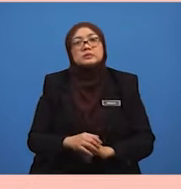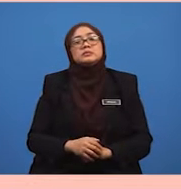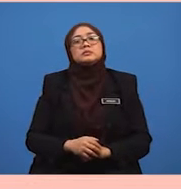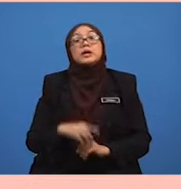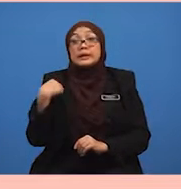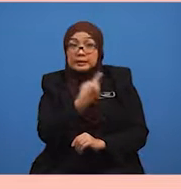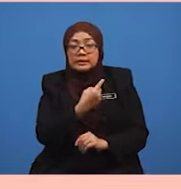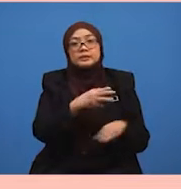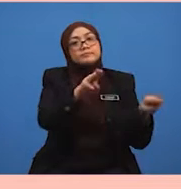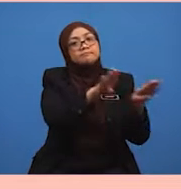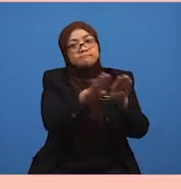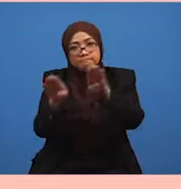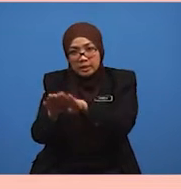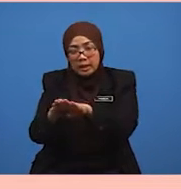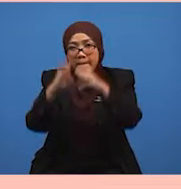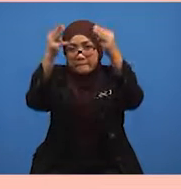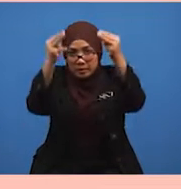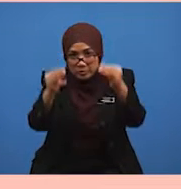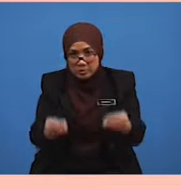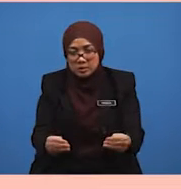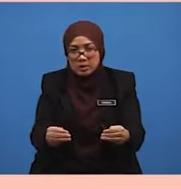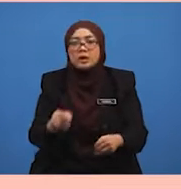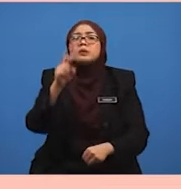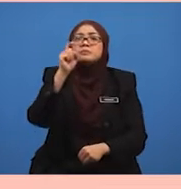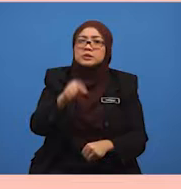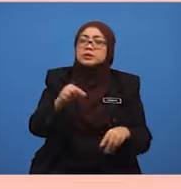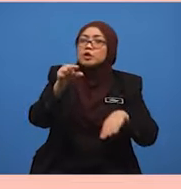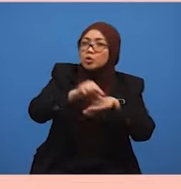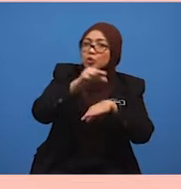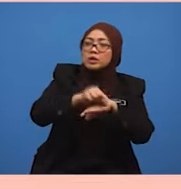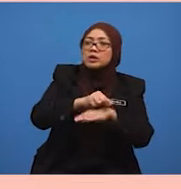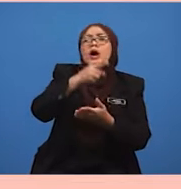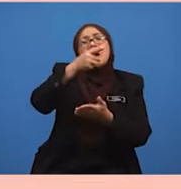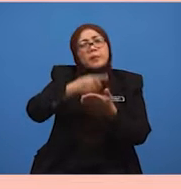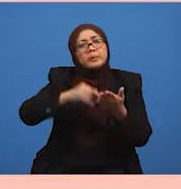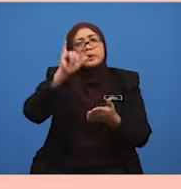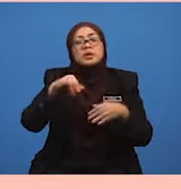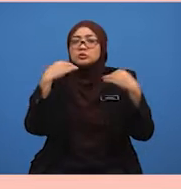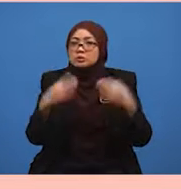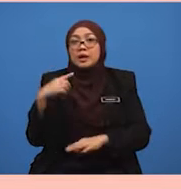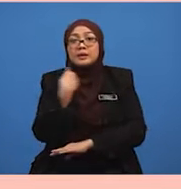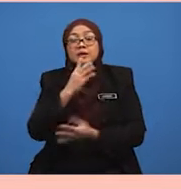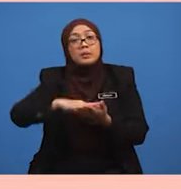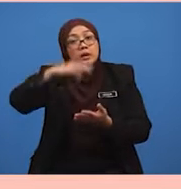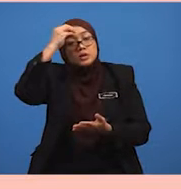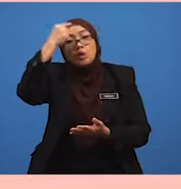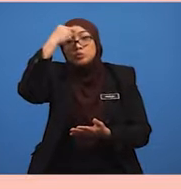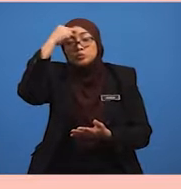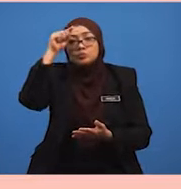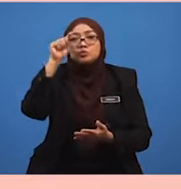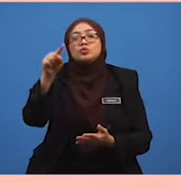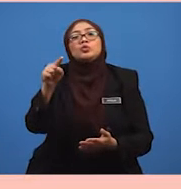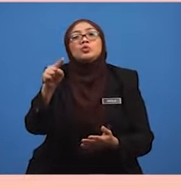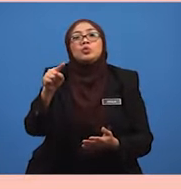perlu mengaplikasikan apa yang telah kita pelajari untuk menyelesaikan masalah